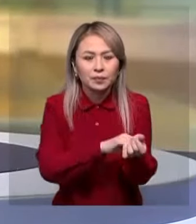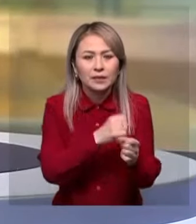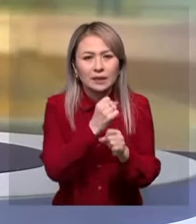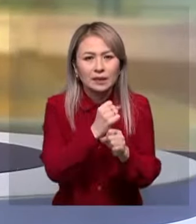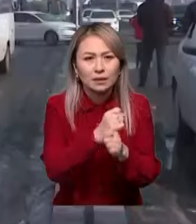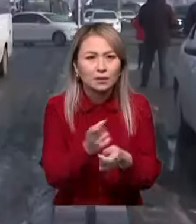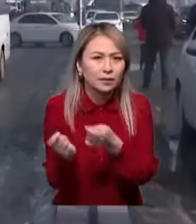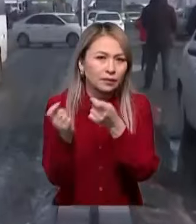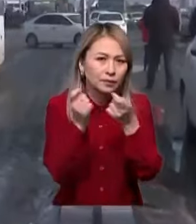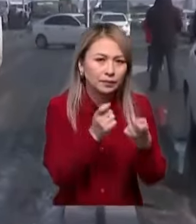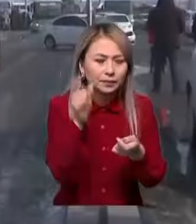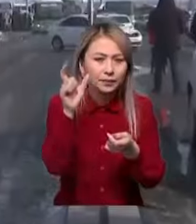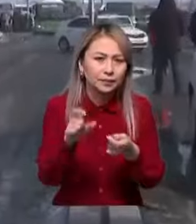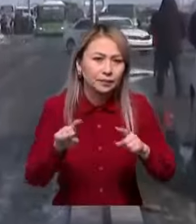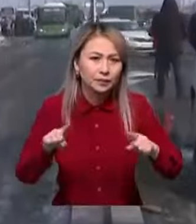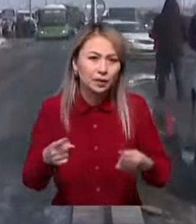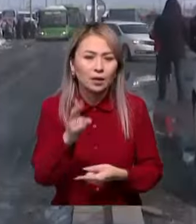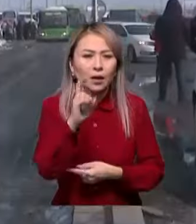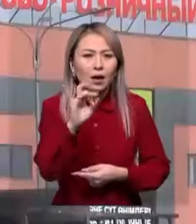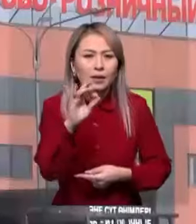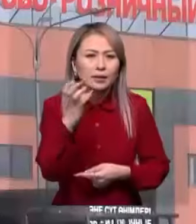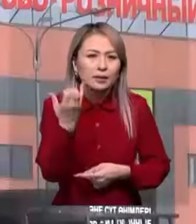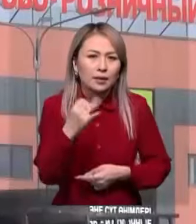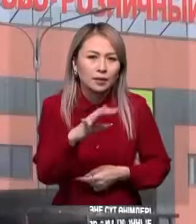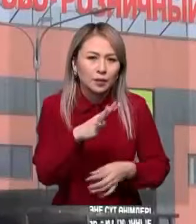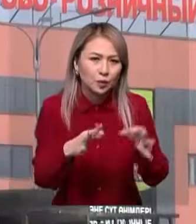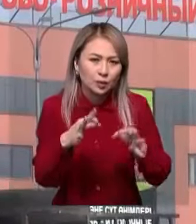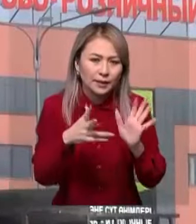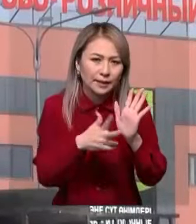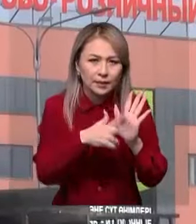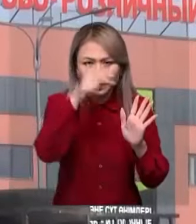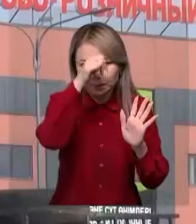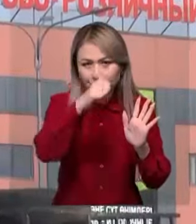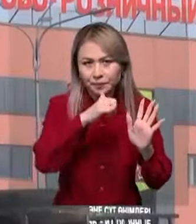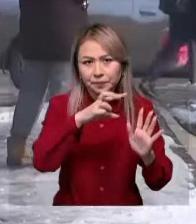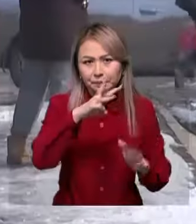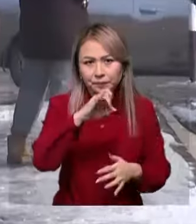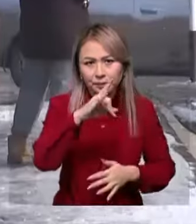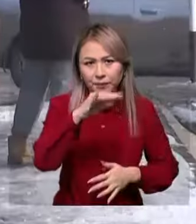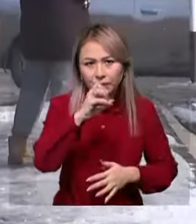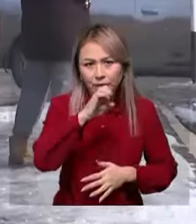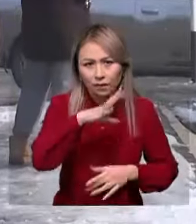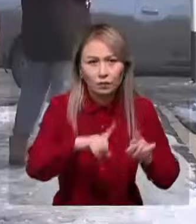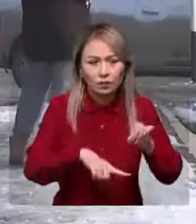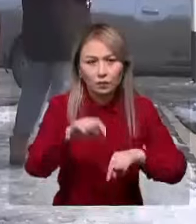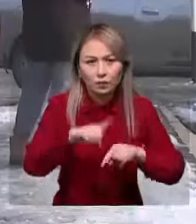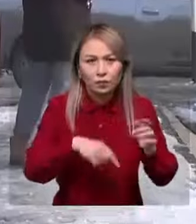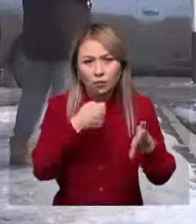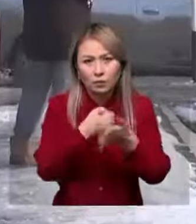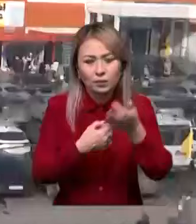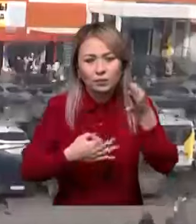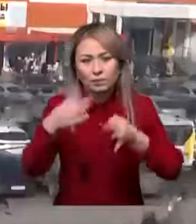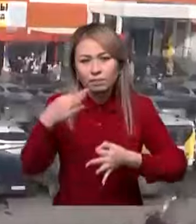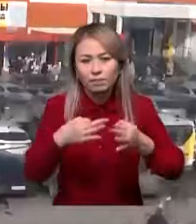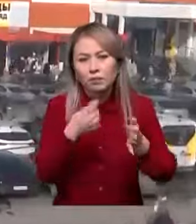қолданып, тасымалдады деген күдікке ілінген. Бұл істі Қарасай аудандық соты 8 ай бойы қарады. Мархабаевтың туыстары сотқа бірнеше